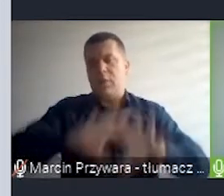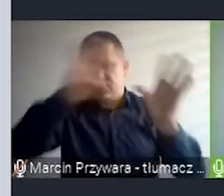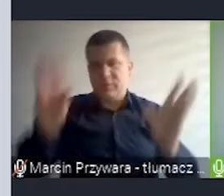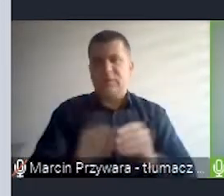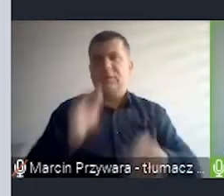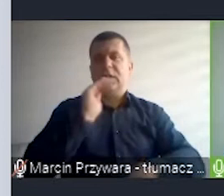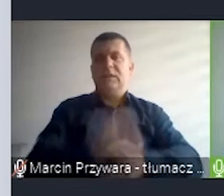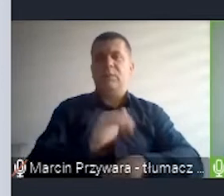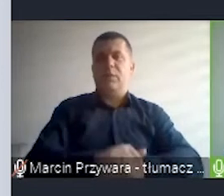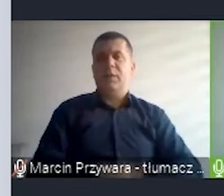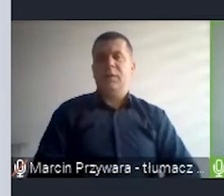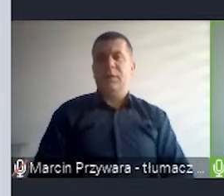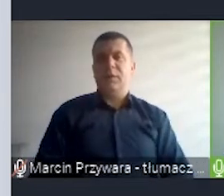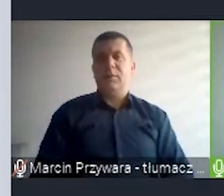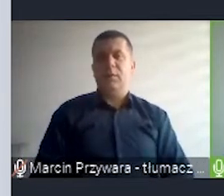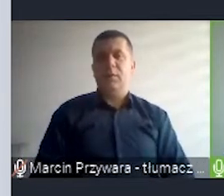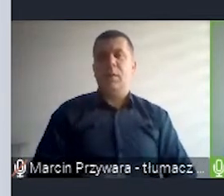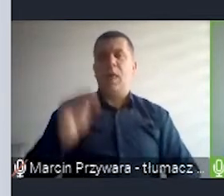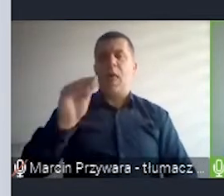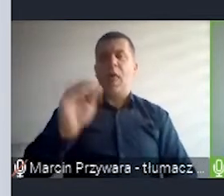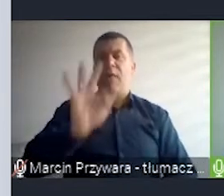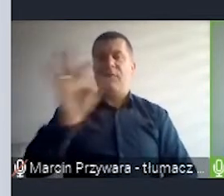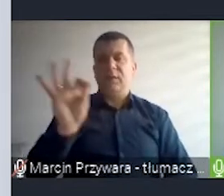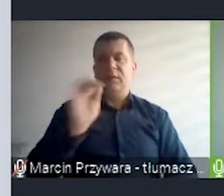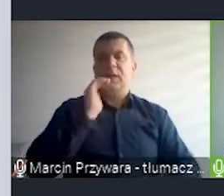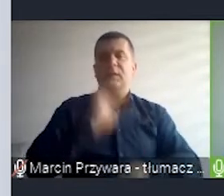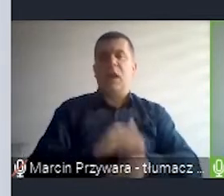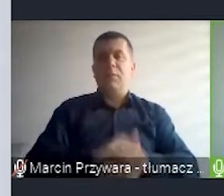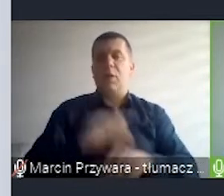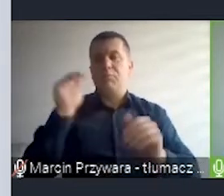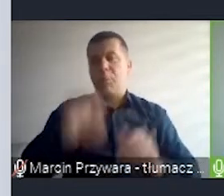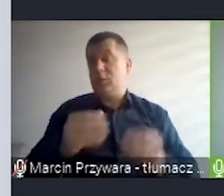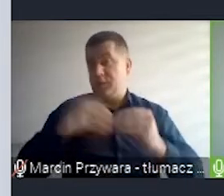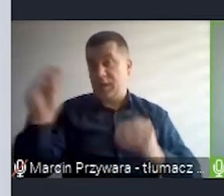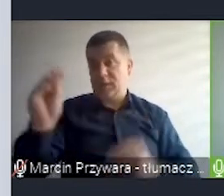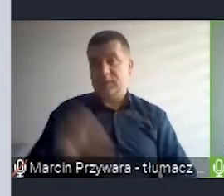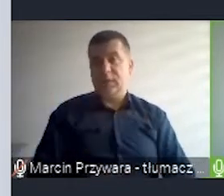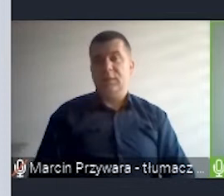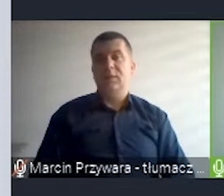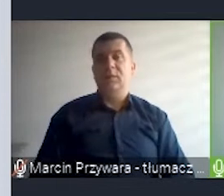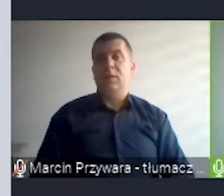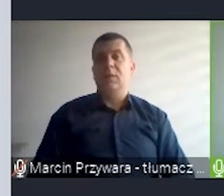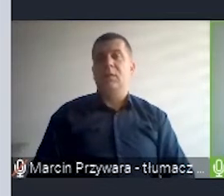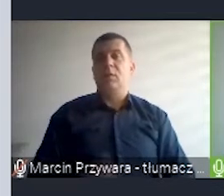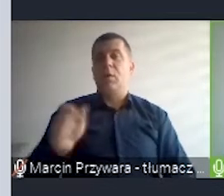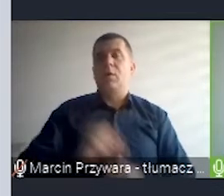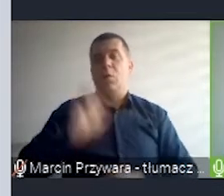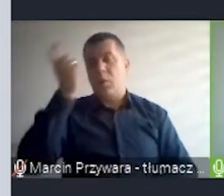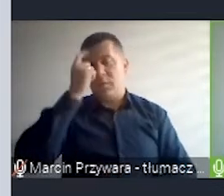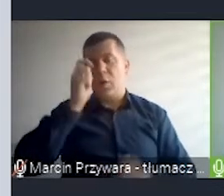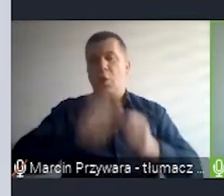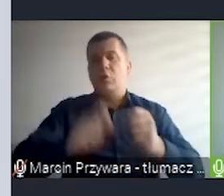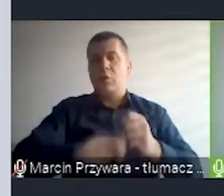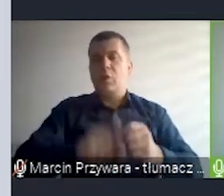zamówienia. W projektach FS-u tych zamówień po pierwsze może być więcej, po drugie one są głównie